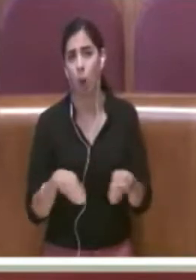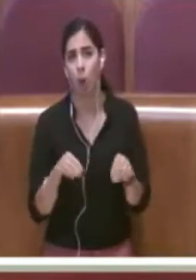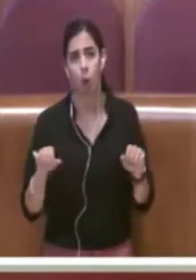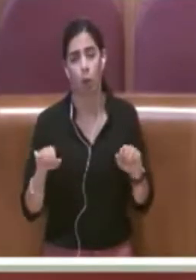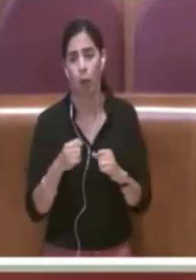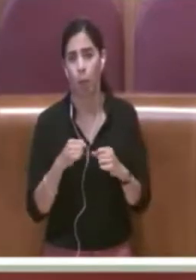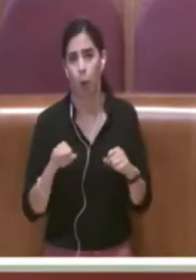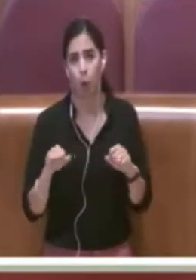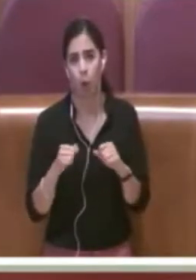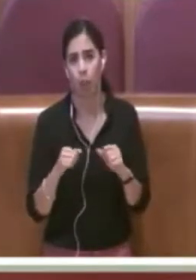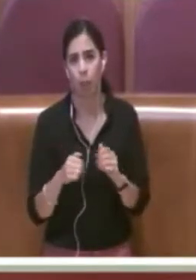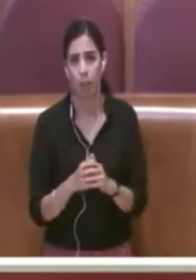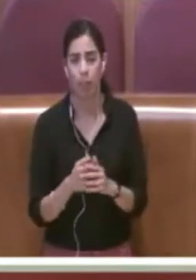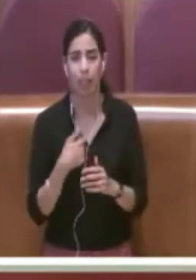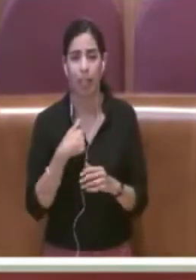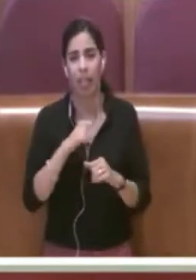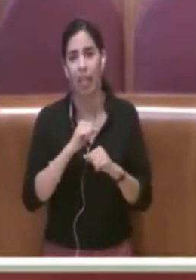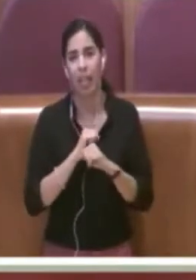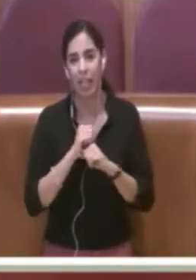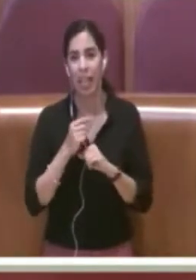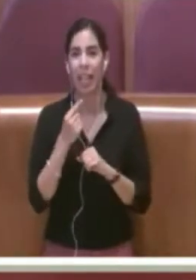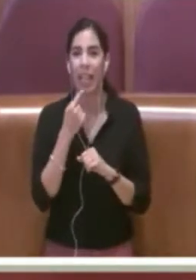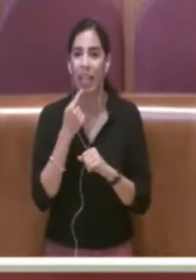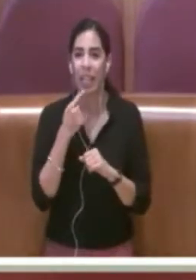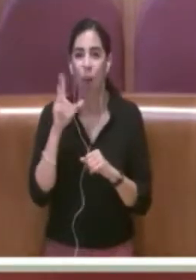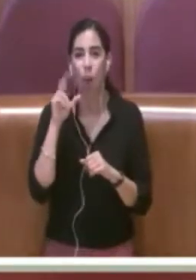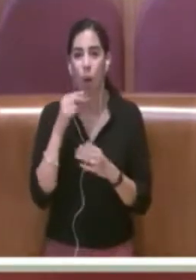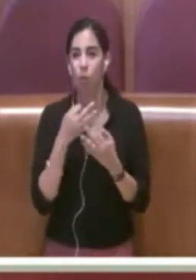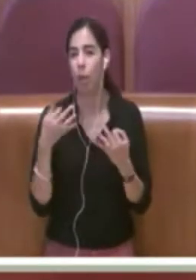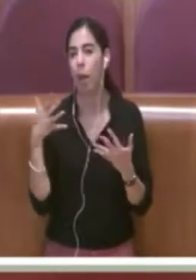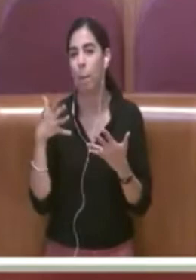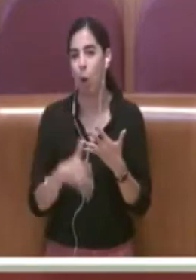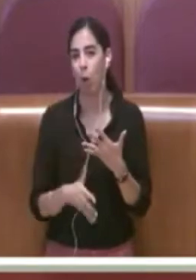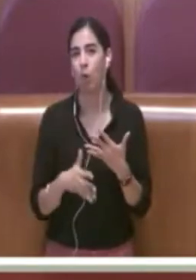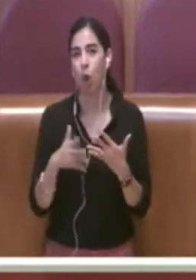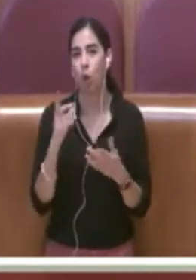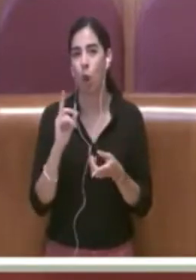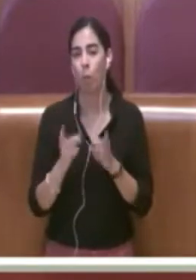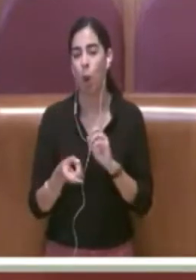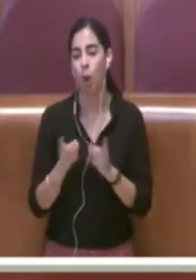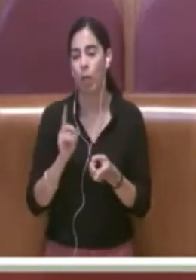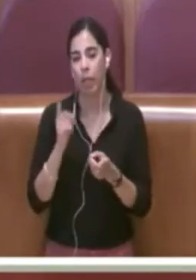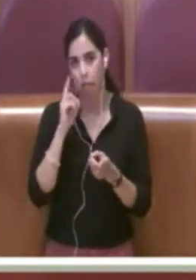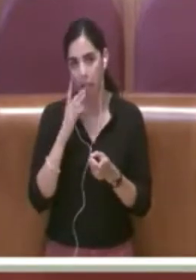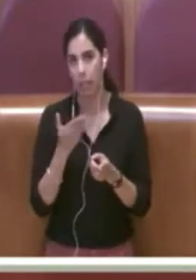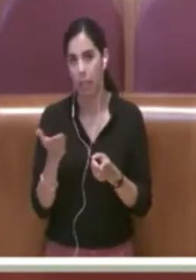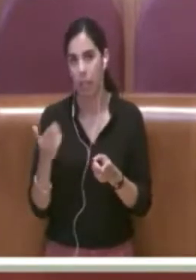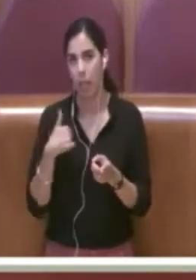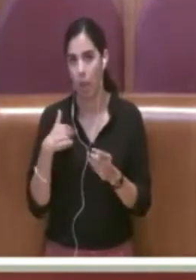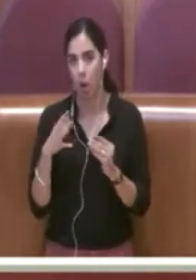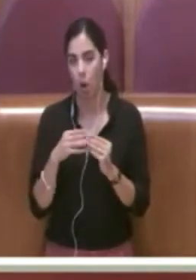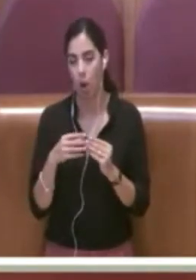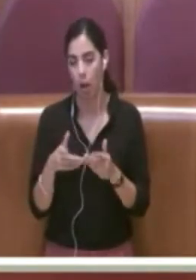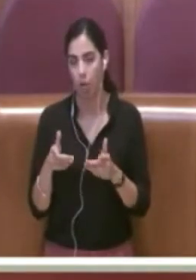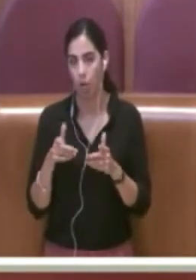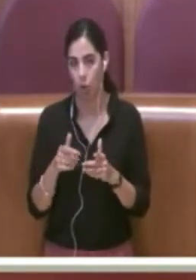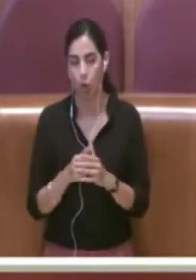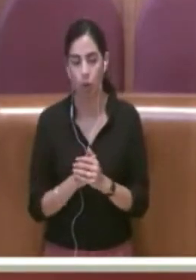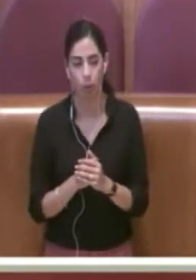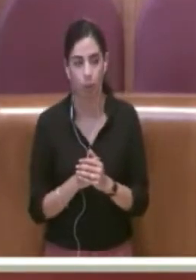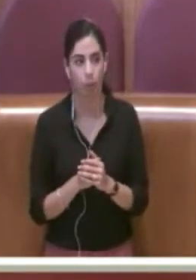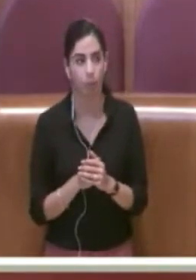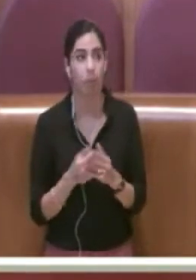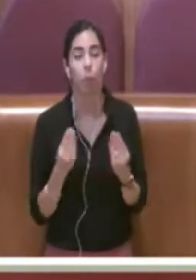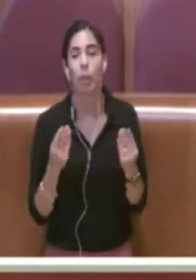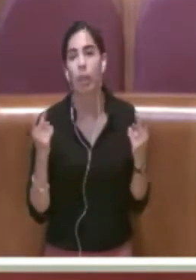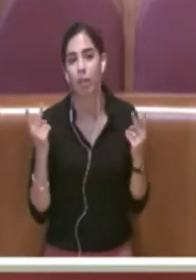chi è avvezzo alla politica più di quanto lo possa essere io non possa che darmi ragione. Quindi,